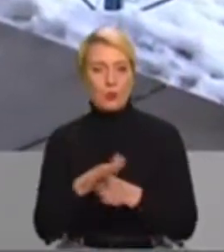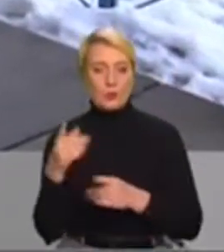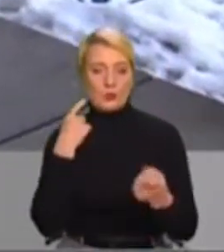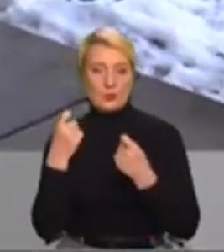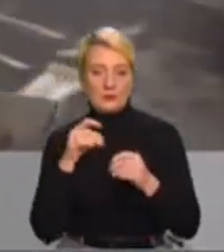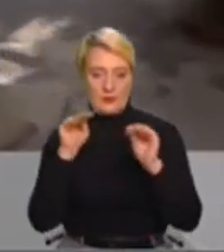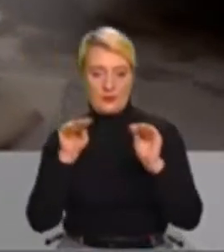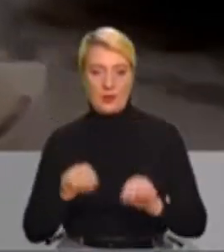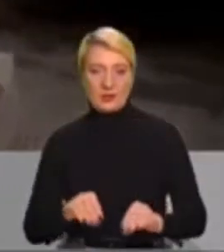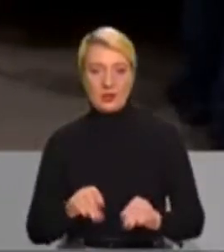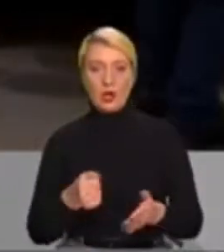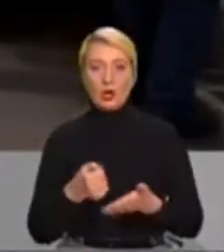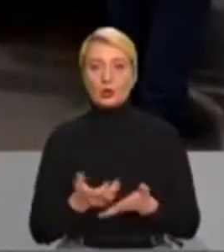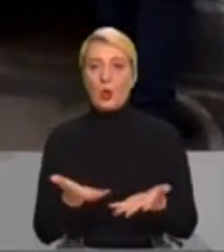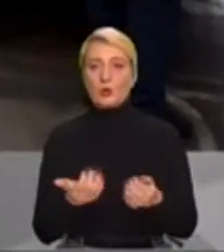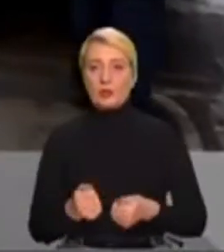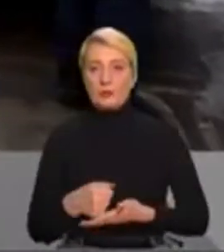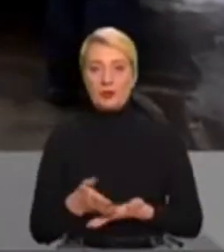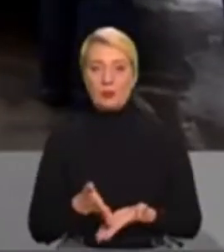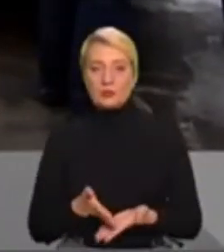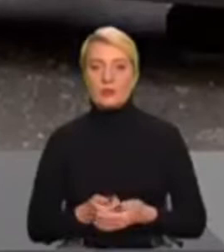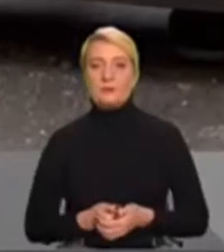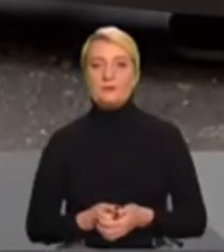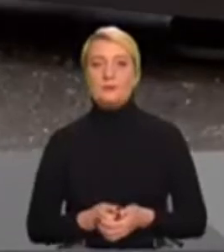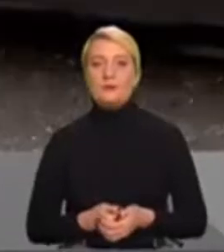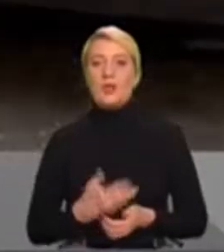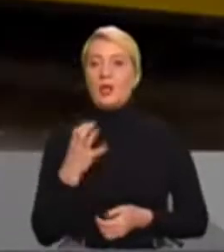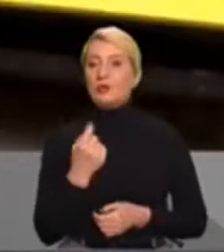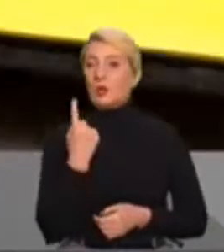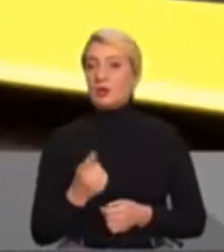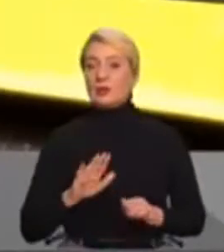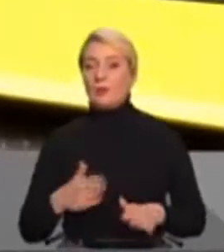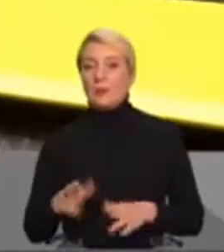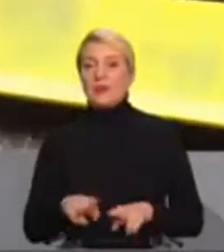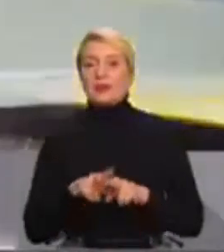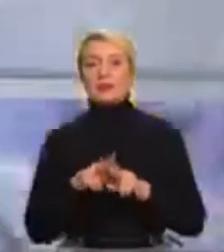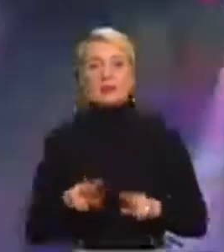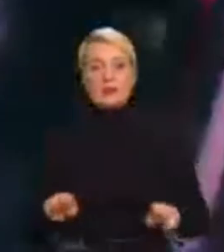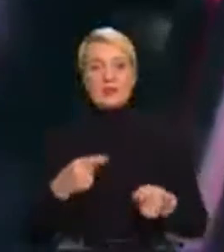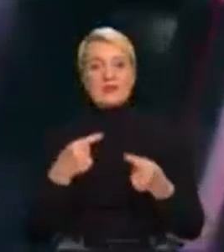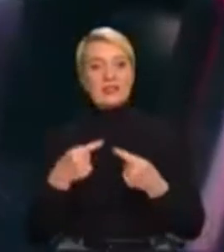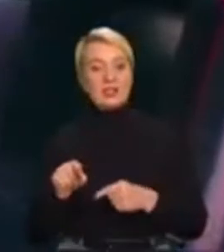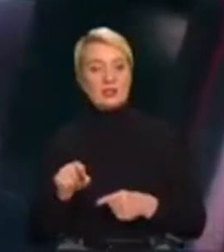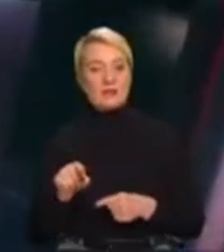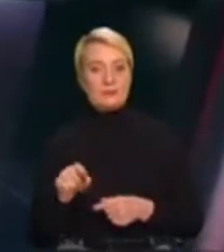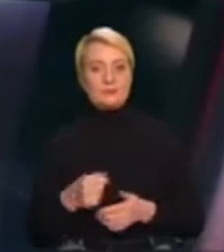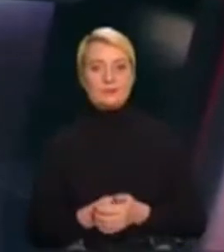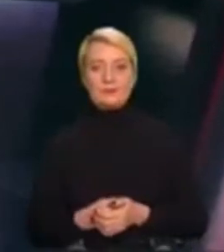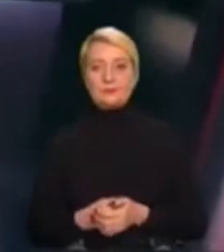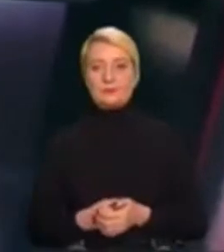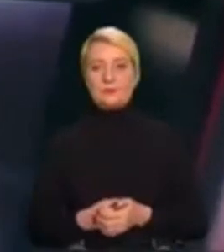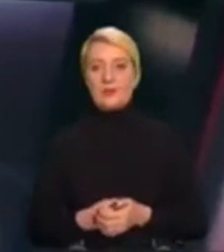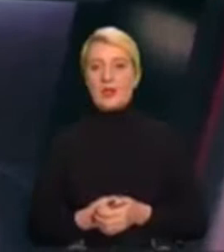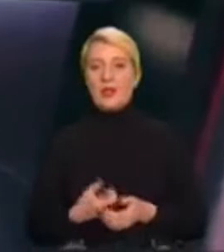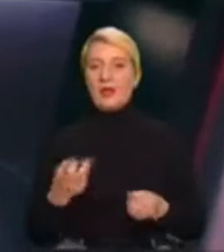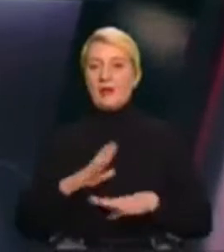отримання послуг. І ще один момент, майже те саме, але з іншого боку, стосовно фахівців,